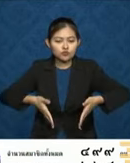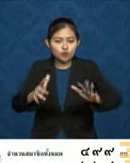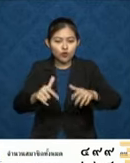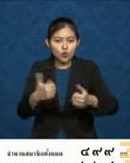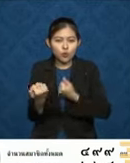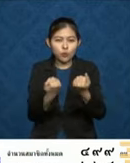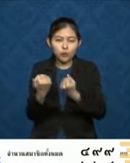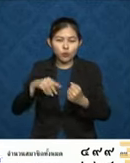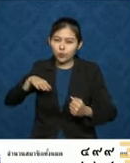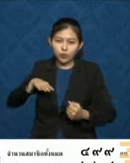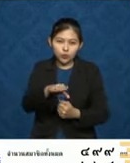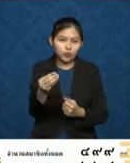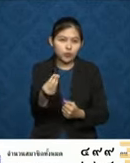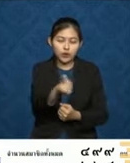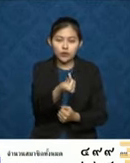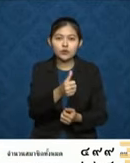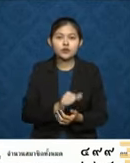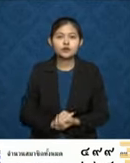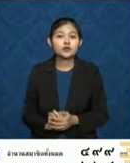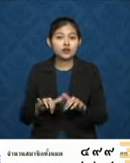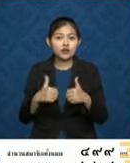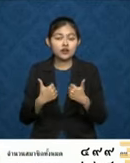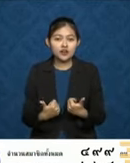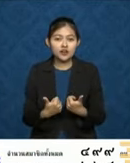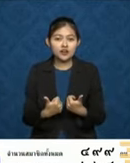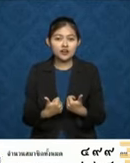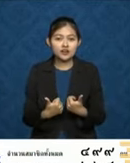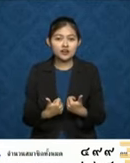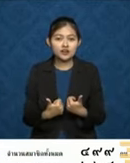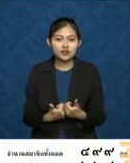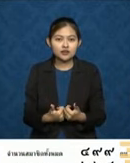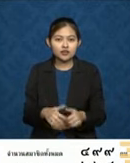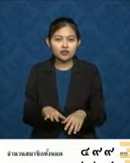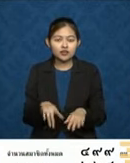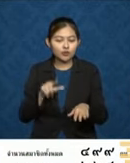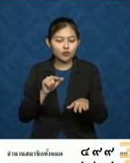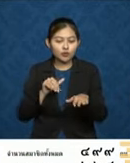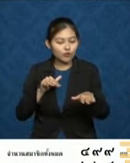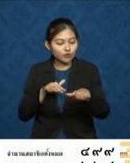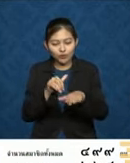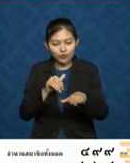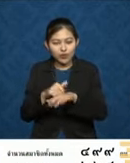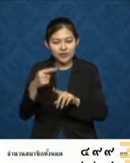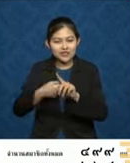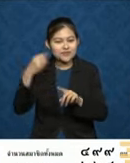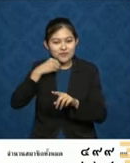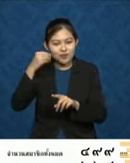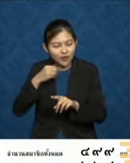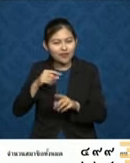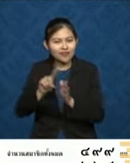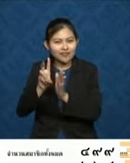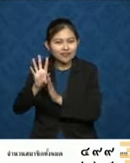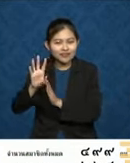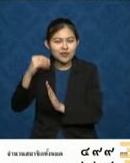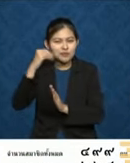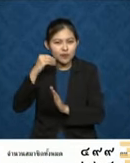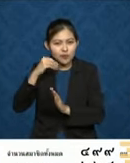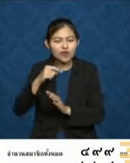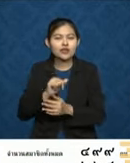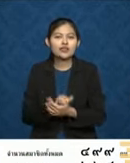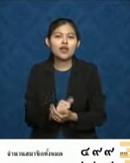เร็วค่ะท่านประธานคะเพราะฉะนั้นนะคะจุดนี้ค่ะเป็นอุบัติเหตุบ่อยมากนะคะทุกเดือนเลยค่ะท่านประธานคะจึงขอ